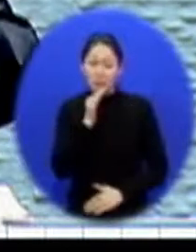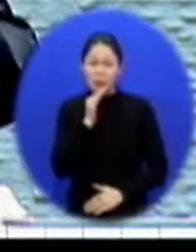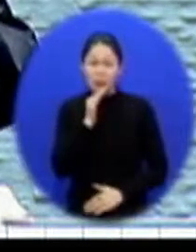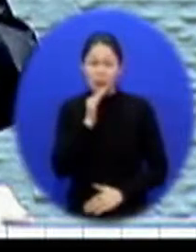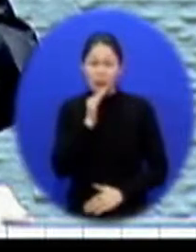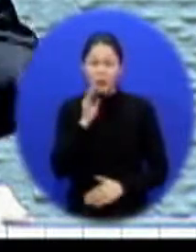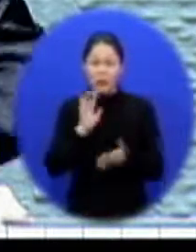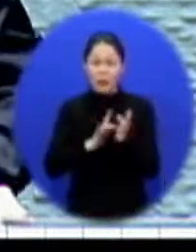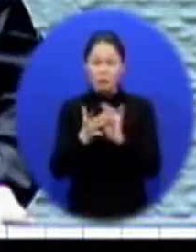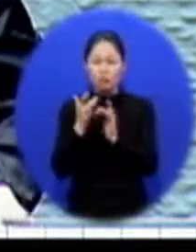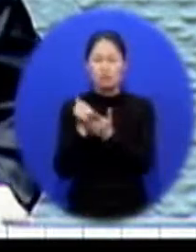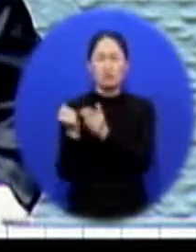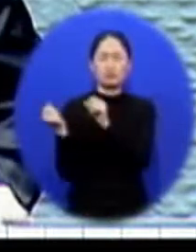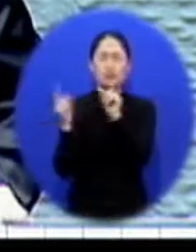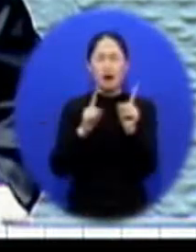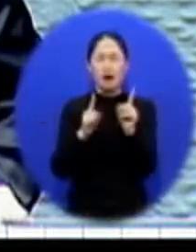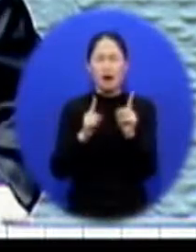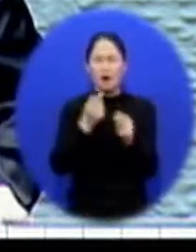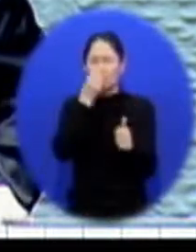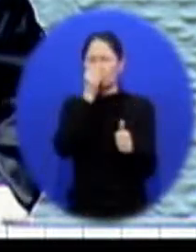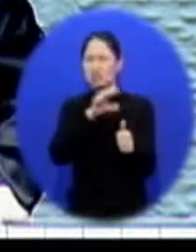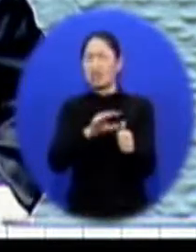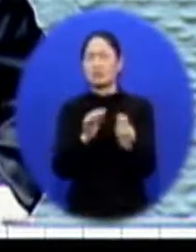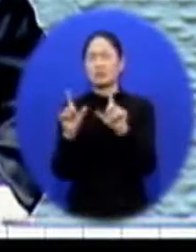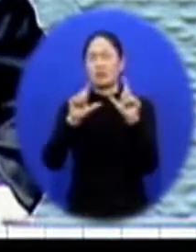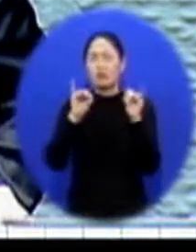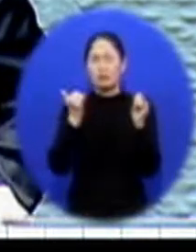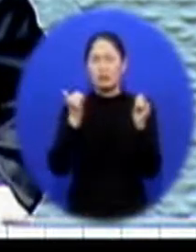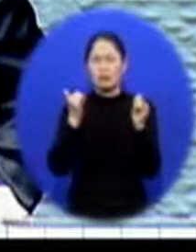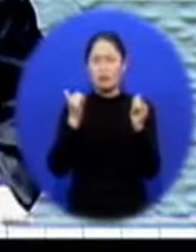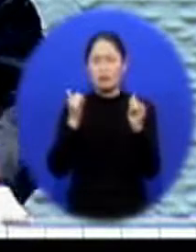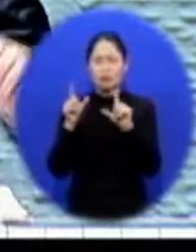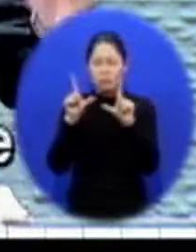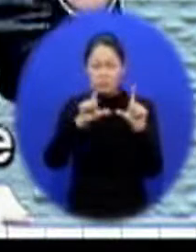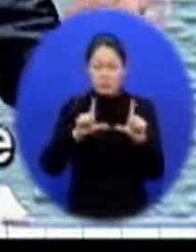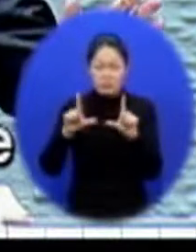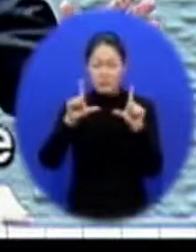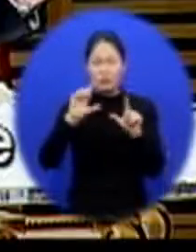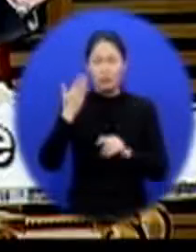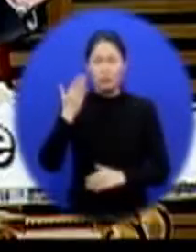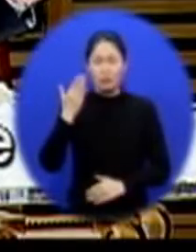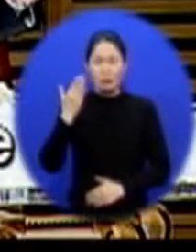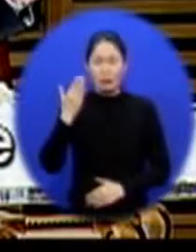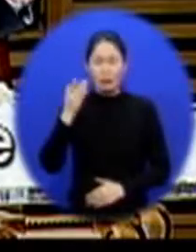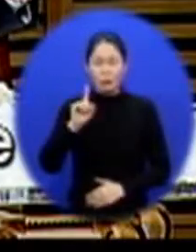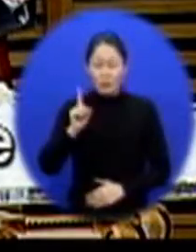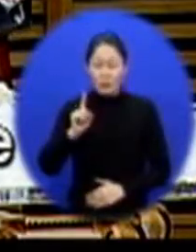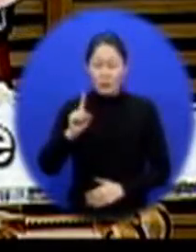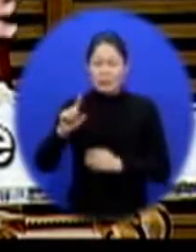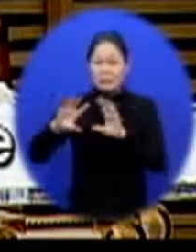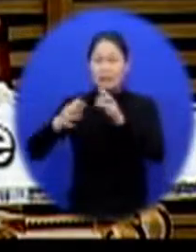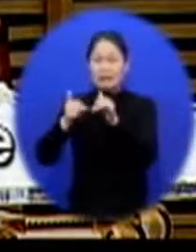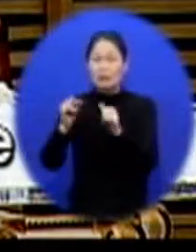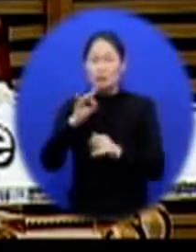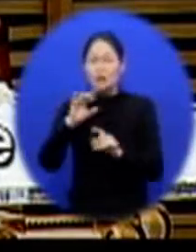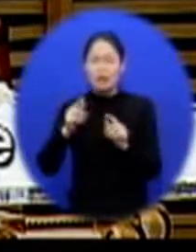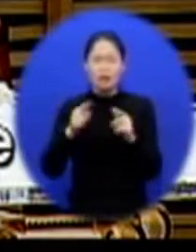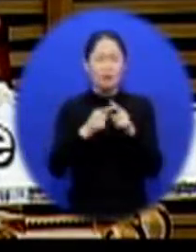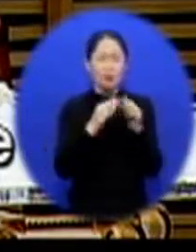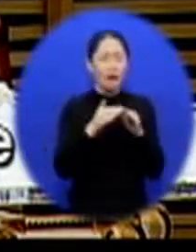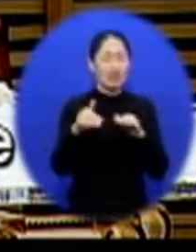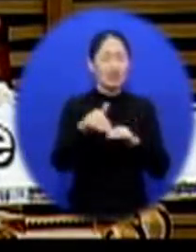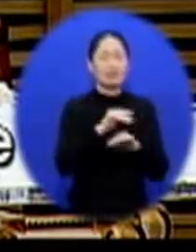무시하고 살게 됩니다 재상 사람만 그런거 아닙니다 교회 다니는 사람 중에도 부활의 주님